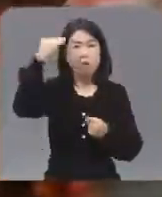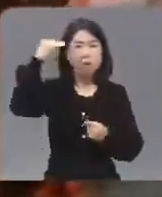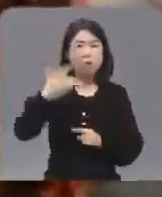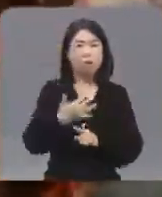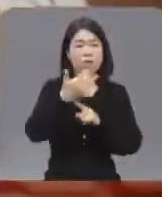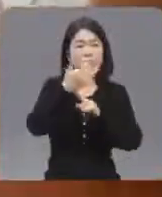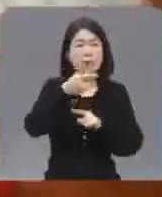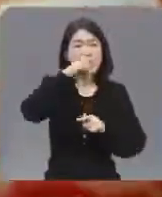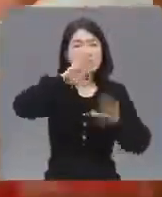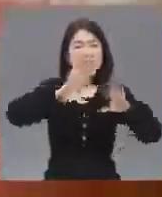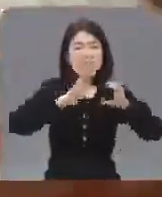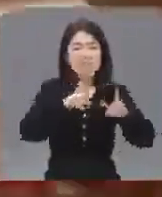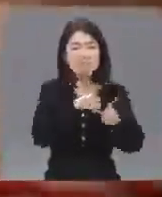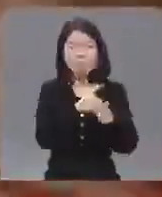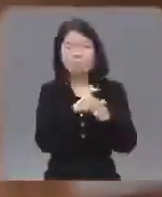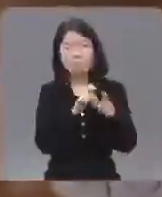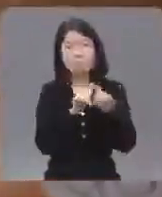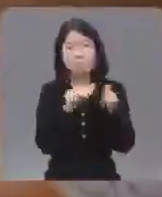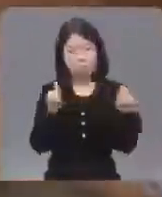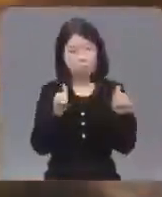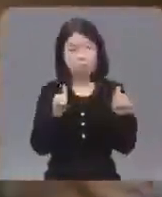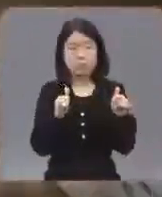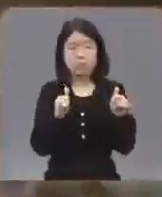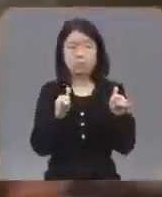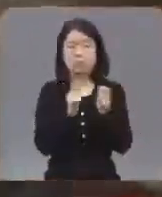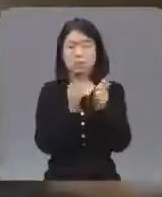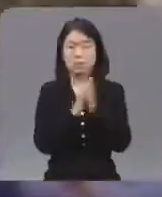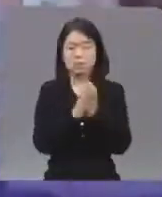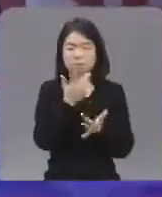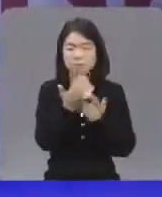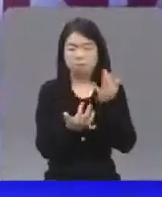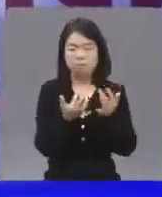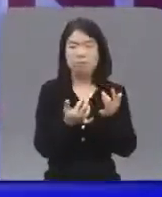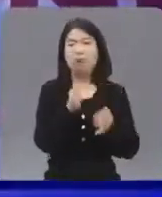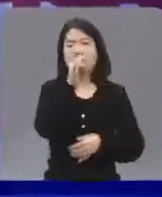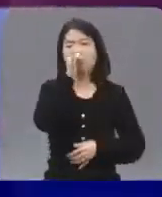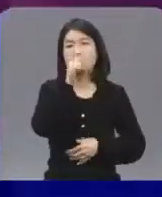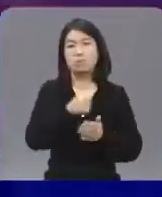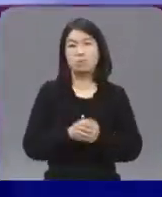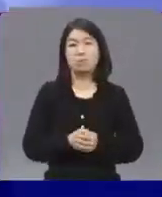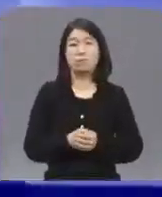때론 그 나라를 증오하는 이들의 손에 불태워지기도 합니다.